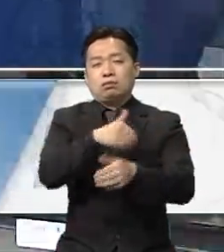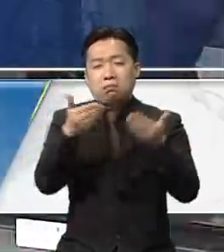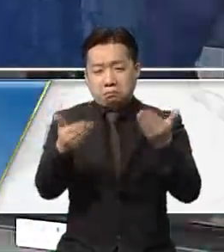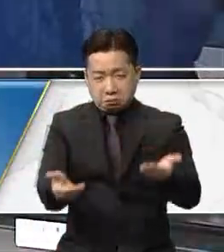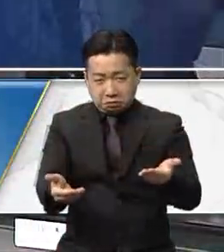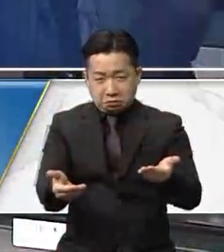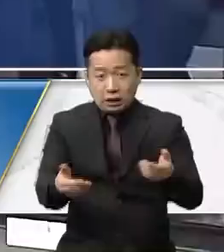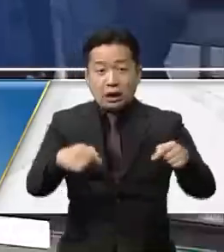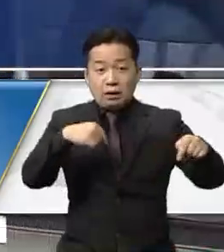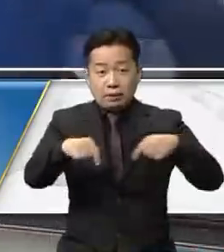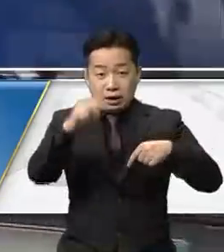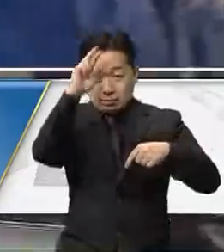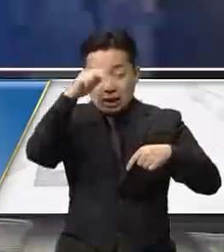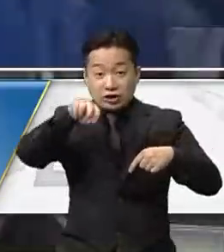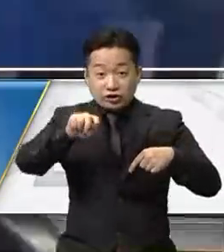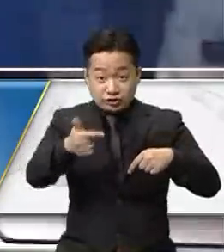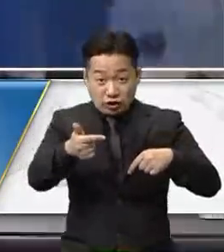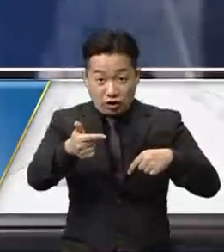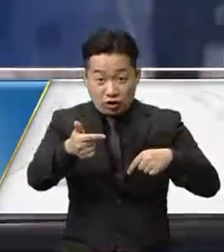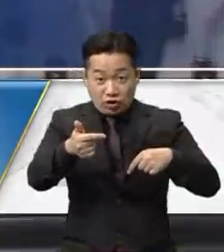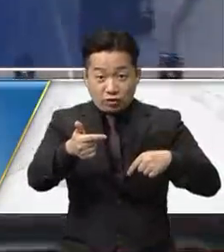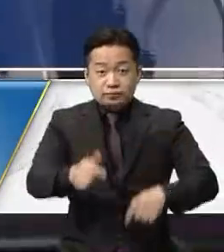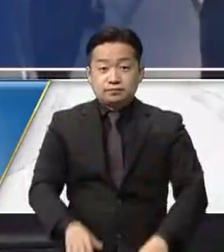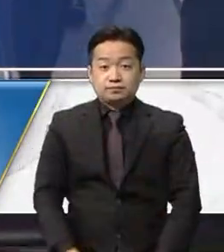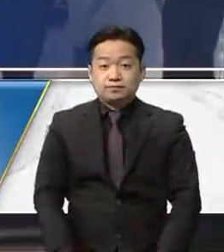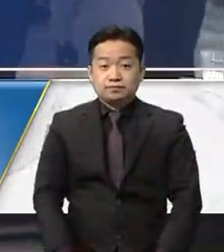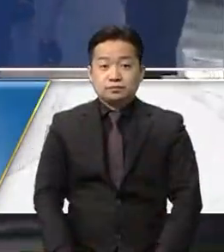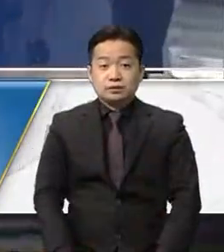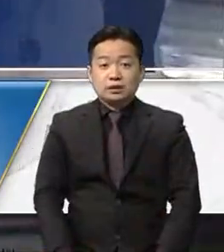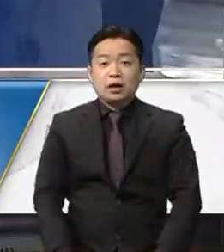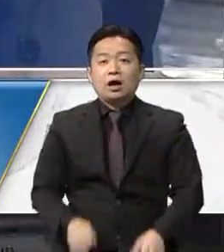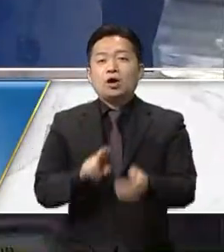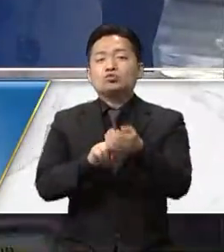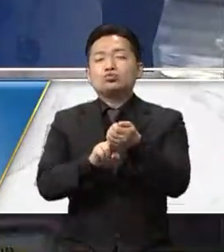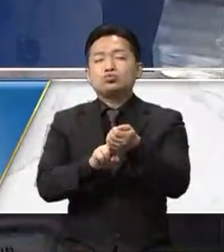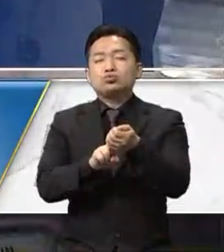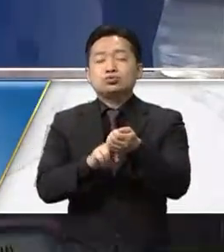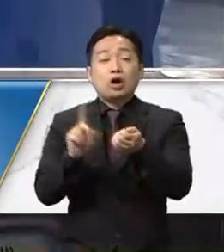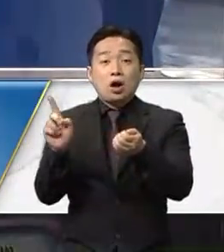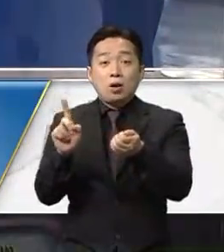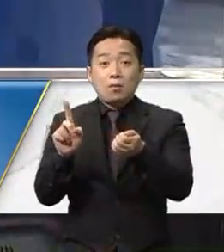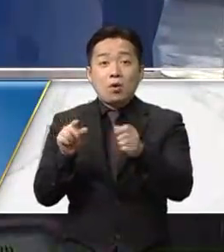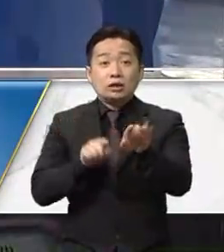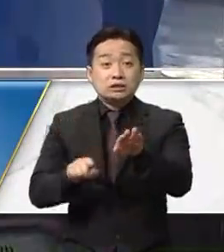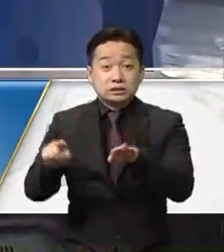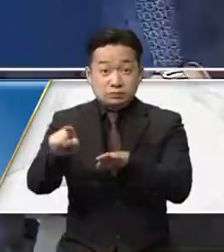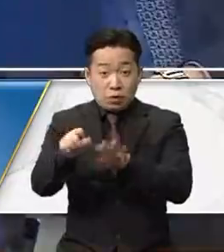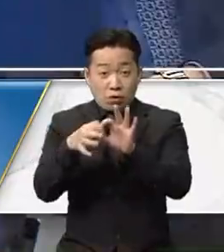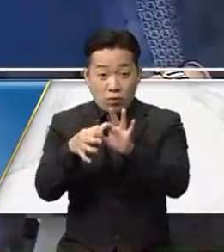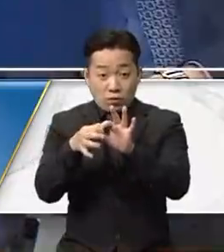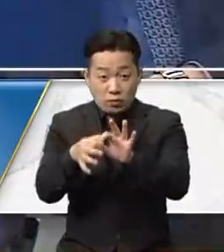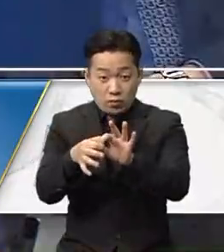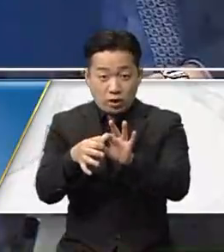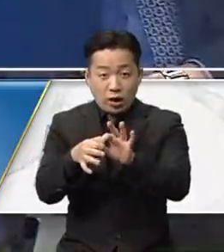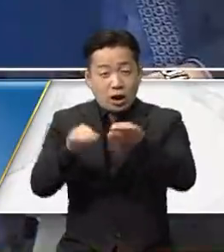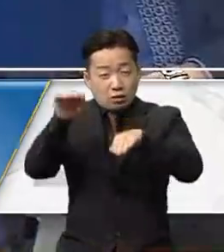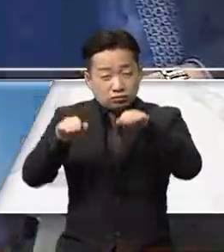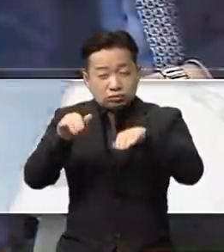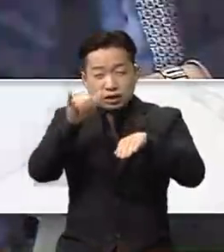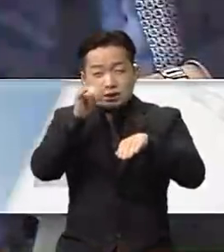민주당 지도부와 박영선 후보 캠프는 샤이 진보의 등장을 기대하며 당초 2에서 3%포인트 차이의 박빙 승부를